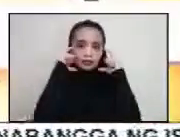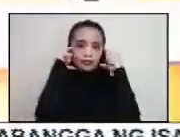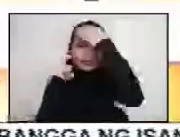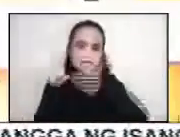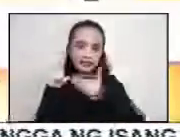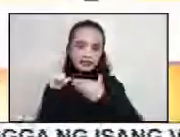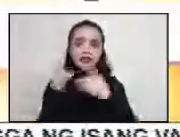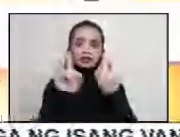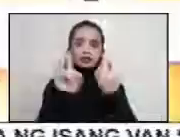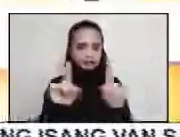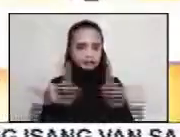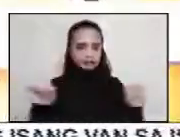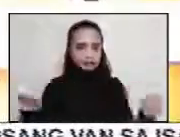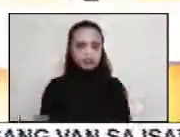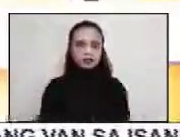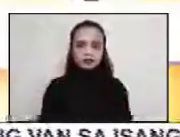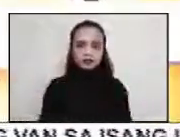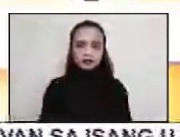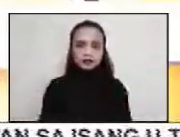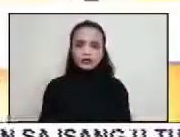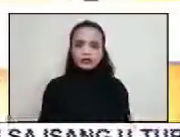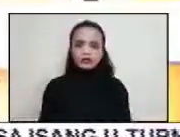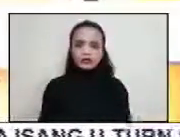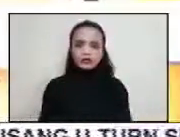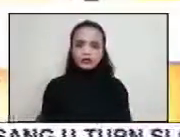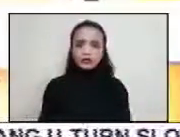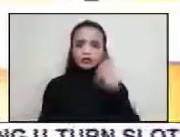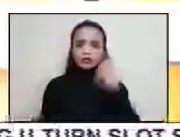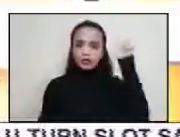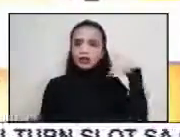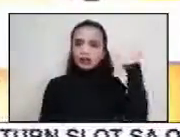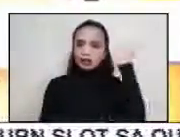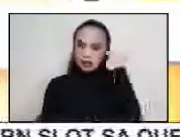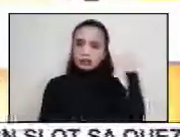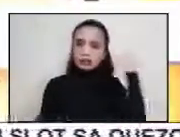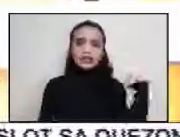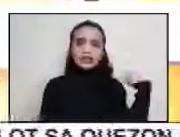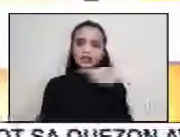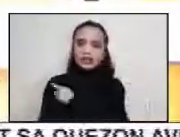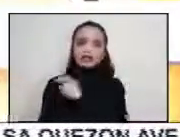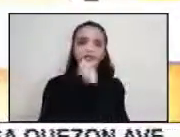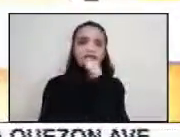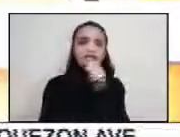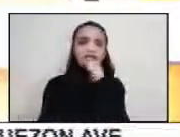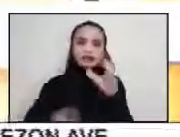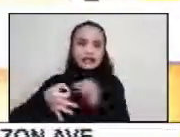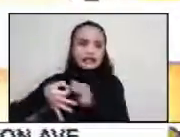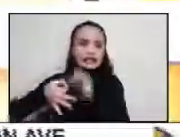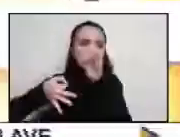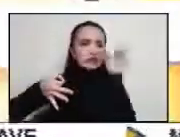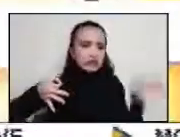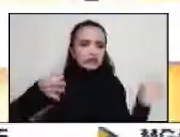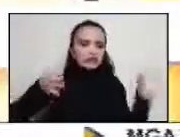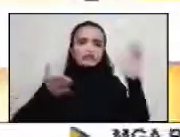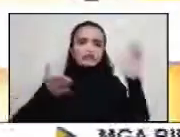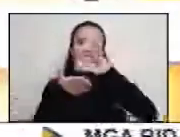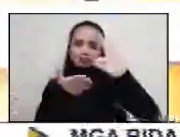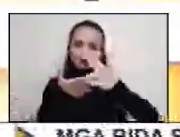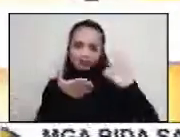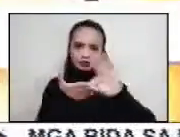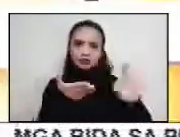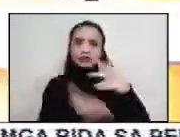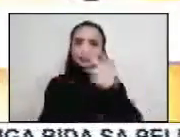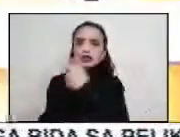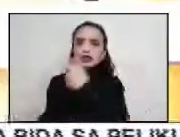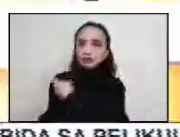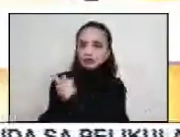dito yung mga frontliners. Yes. At huwag na maging choosy. Tama naman. dahil hindi naman ganun kadami ang bakuna